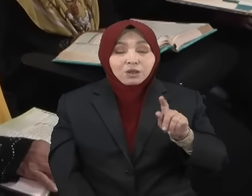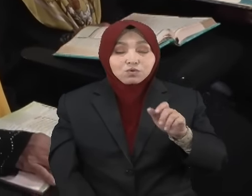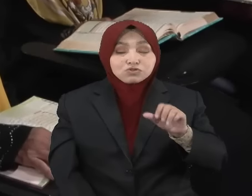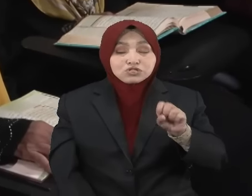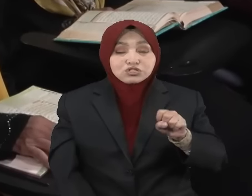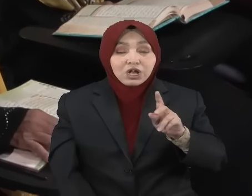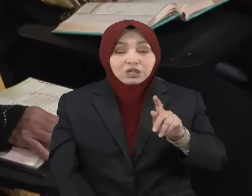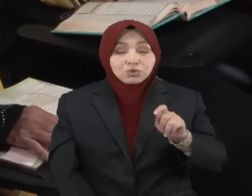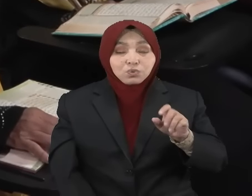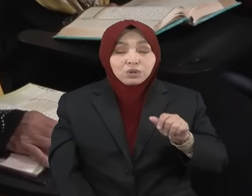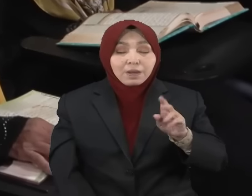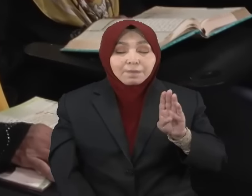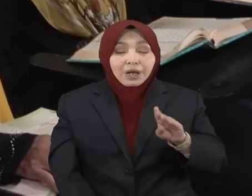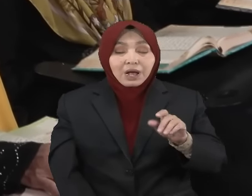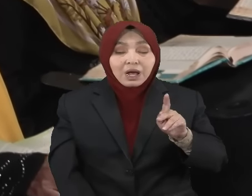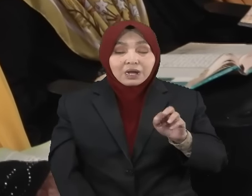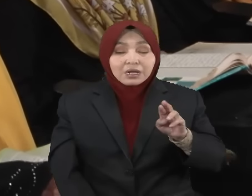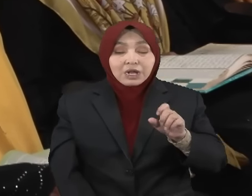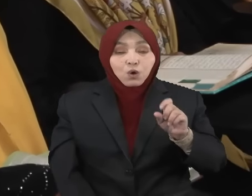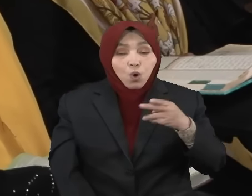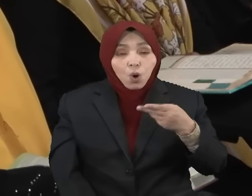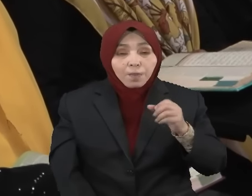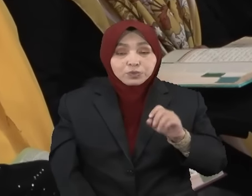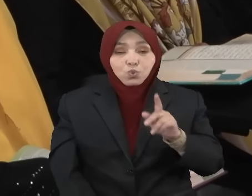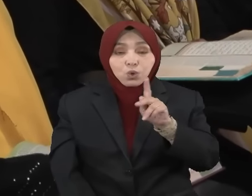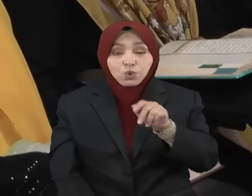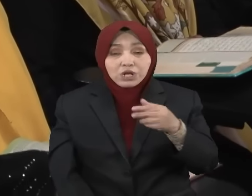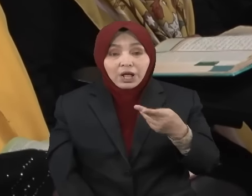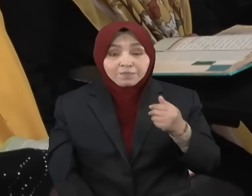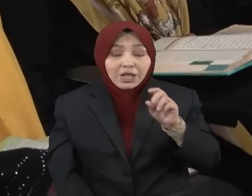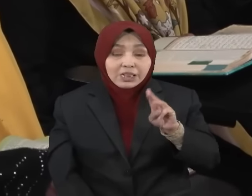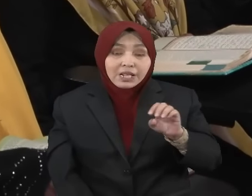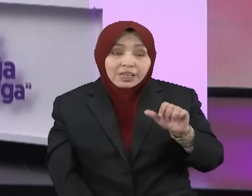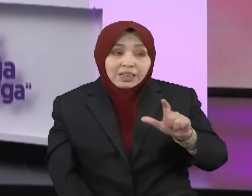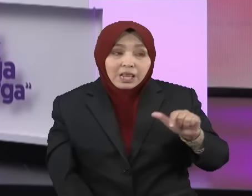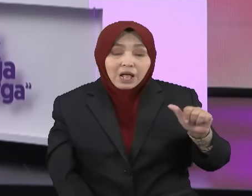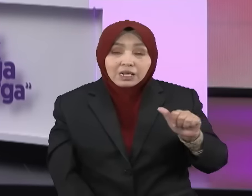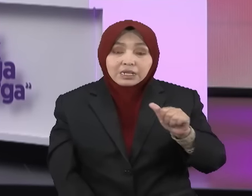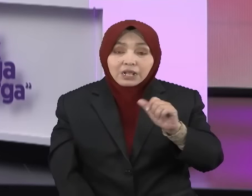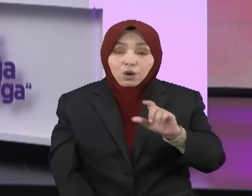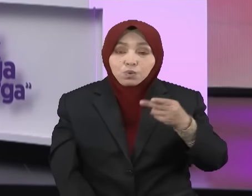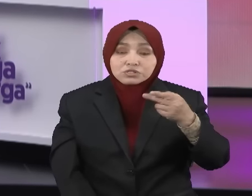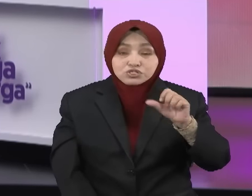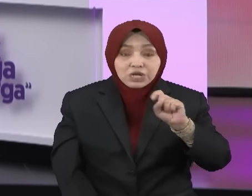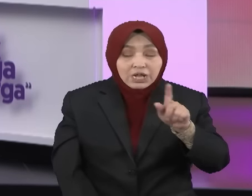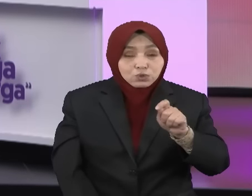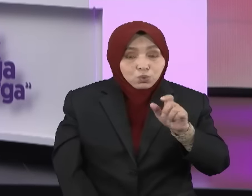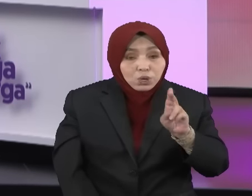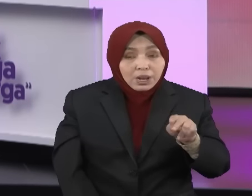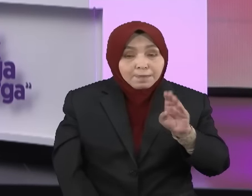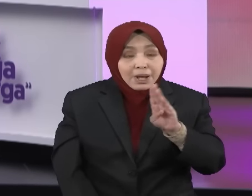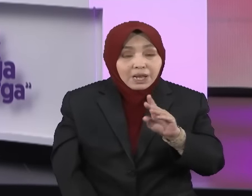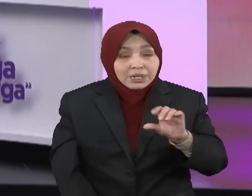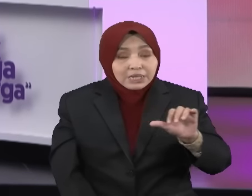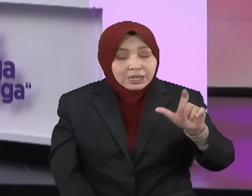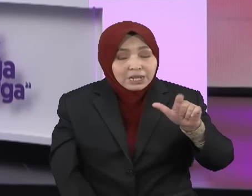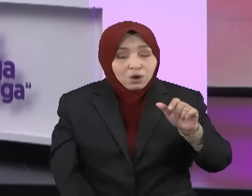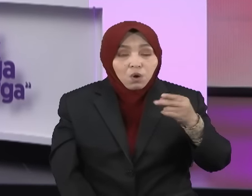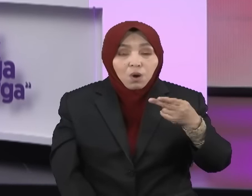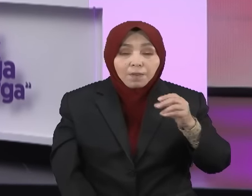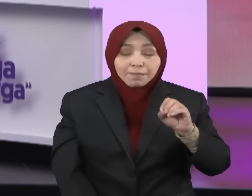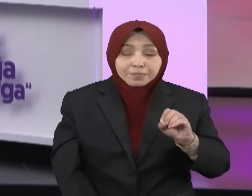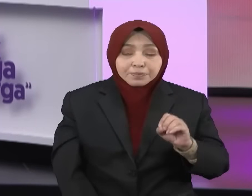الحجة البالغة قل فلله الحجة